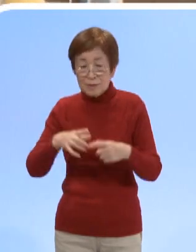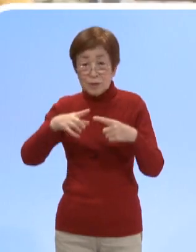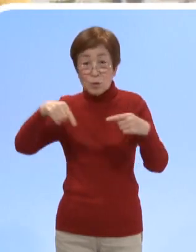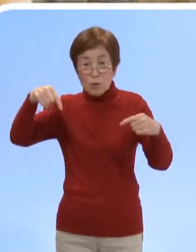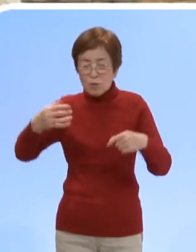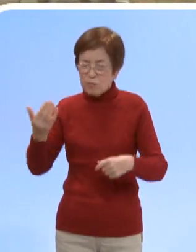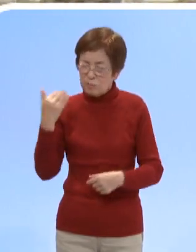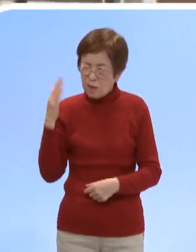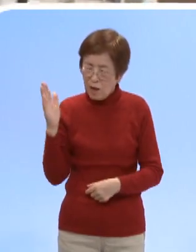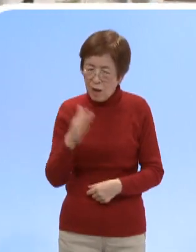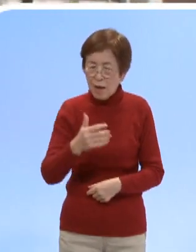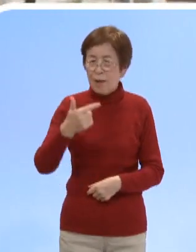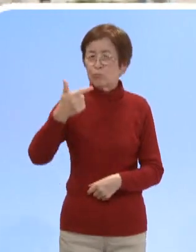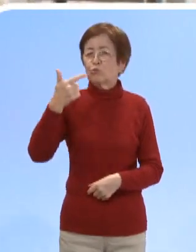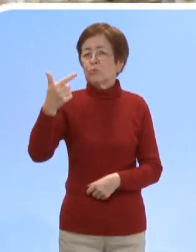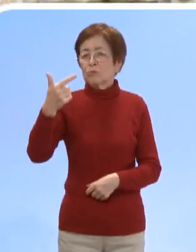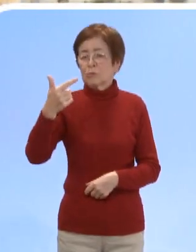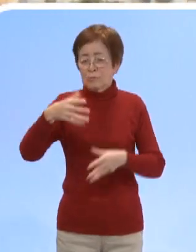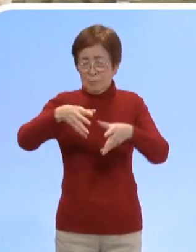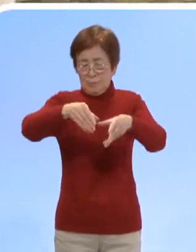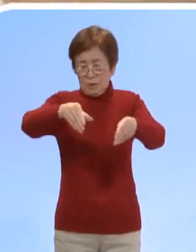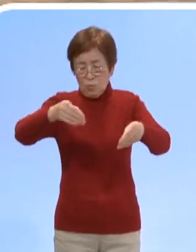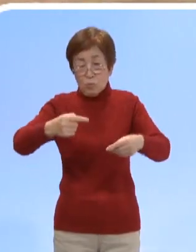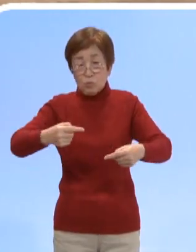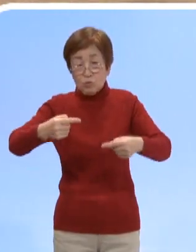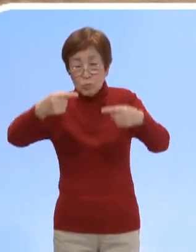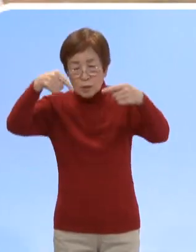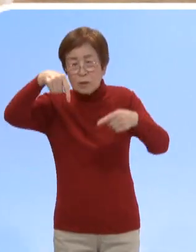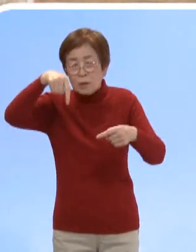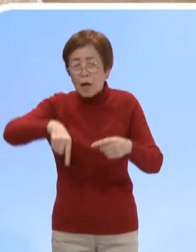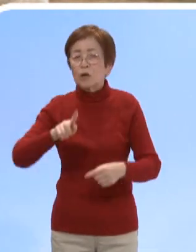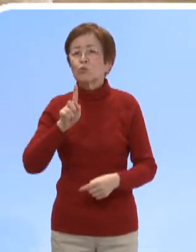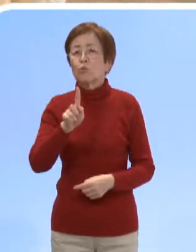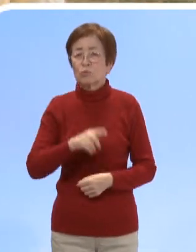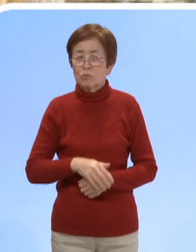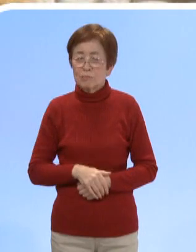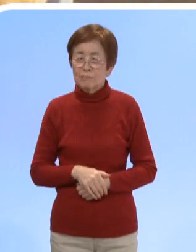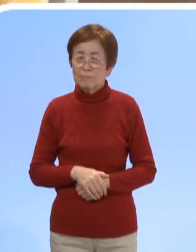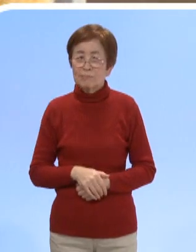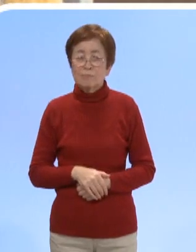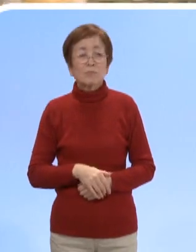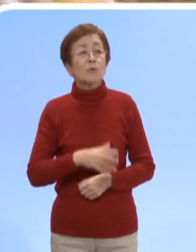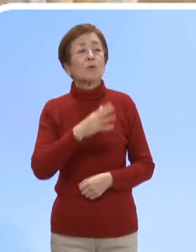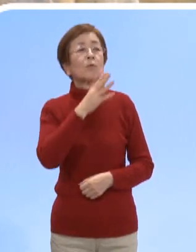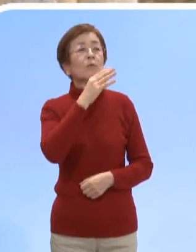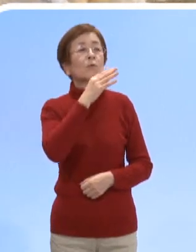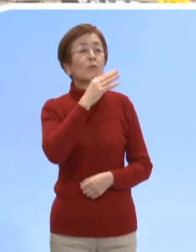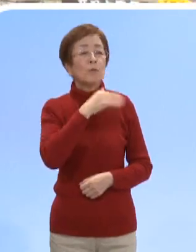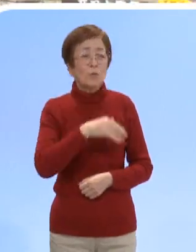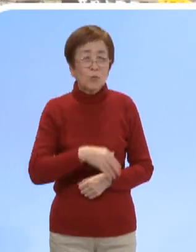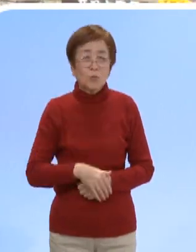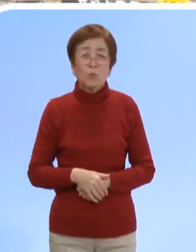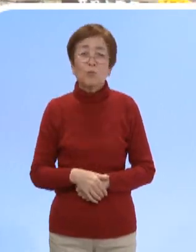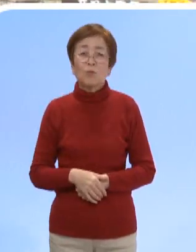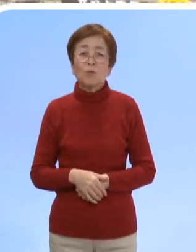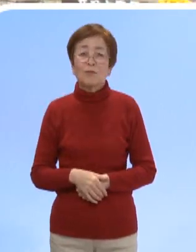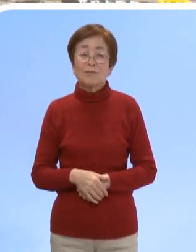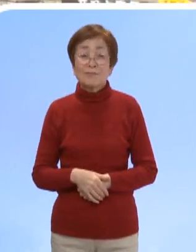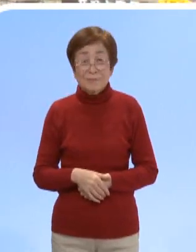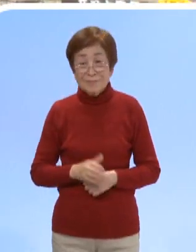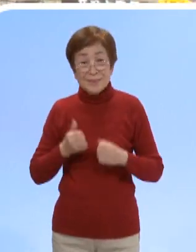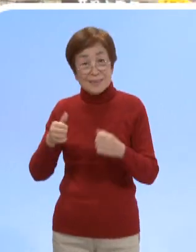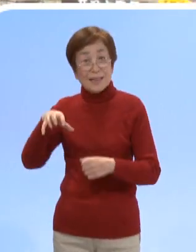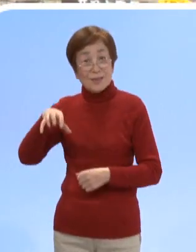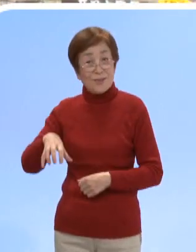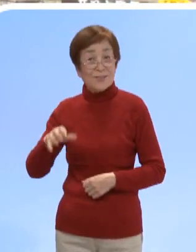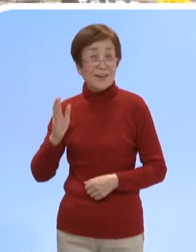前と並んで日本六古窯の一つとして有名な焼き物やねんで。 そうなんや、 お邪魔した